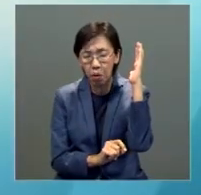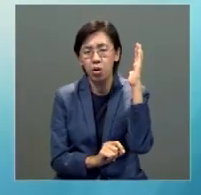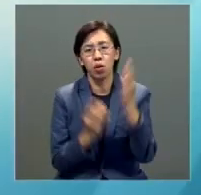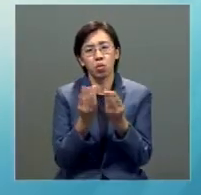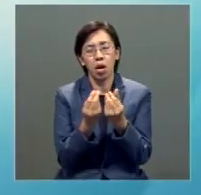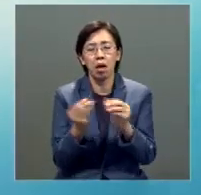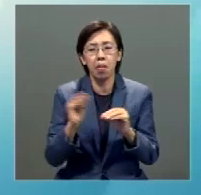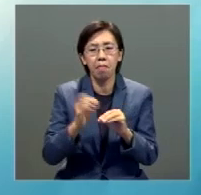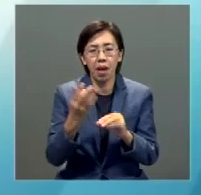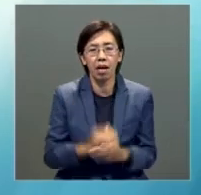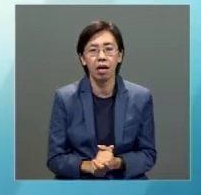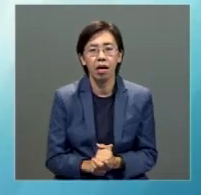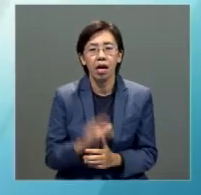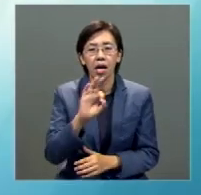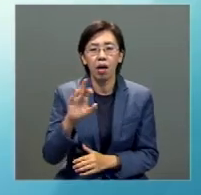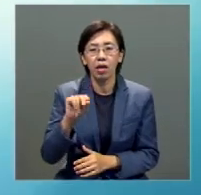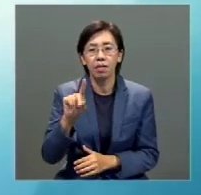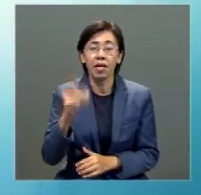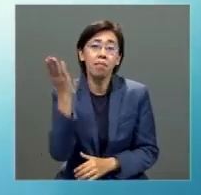ครับก็มาดูทางเอเชียบ้านนะครับเอ่อทางสิงคโปร์ก็ยังมีตัวเลขที่สูงอยู่นะครับอยู่ที่931